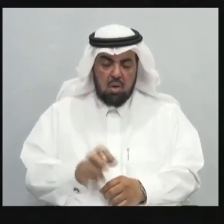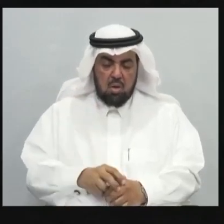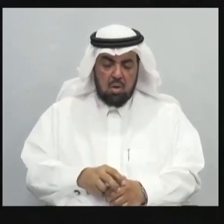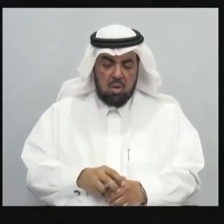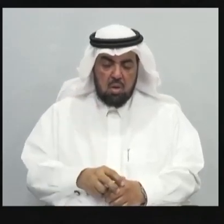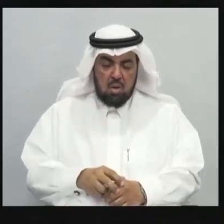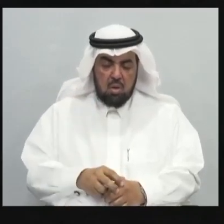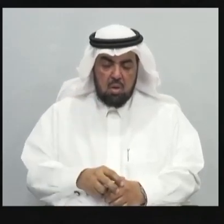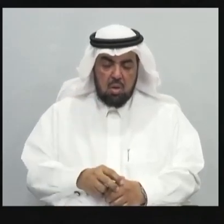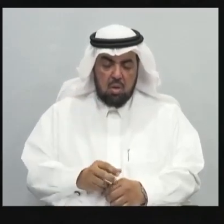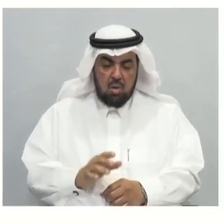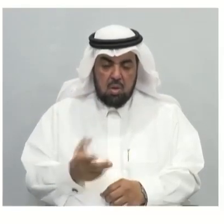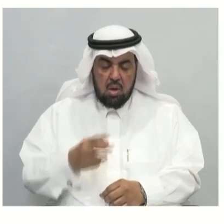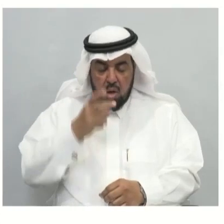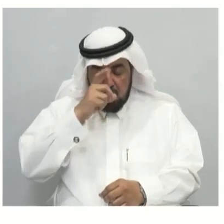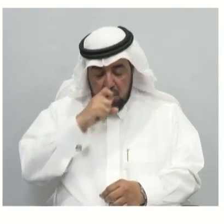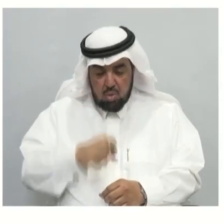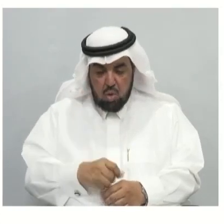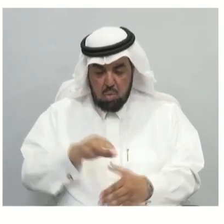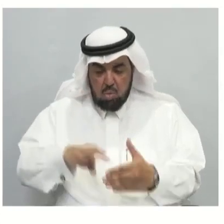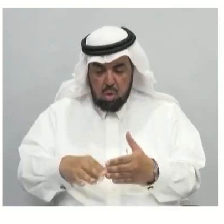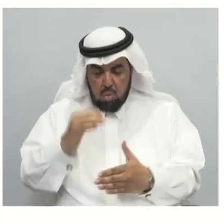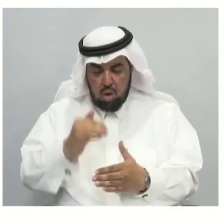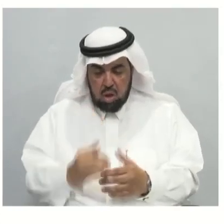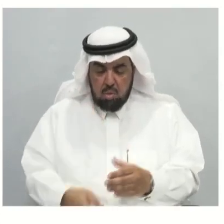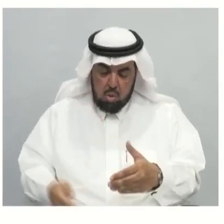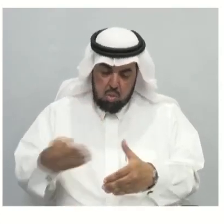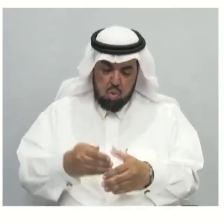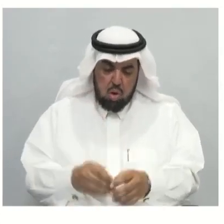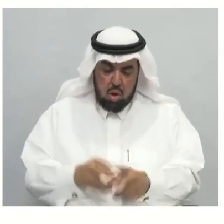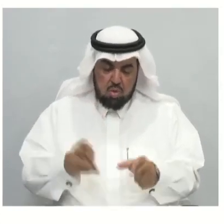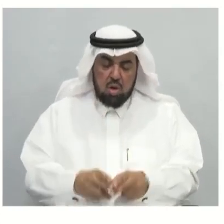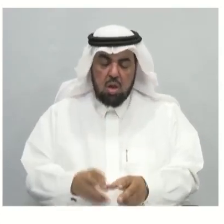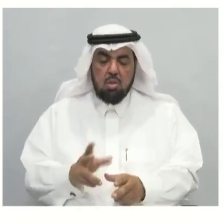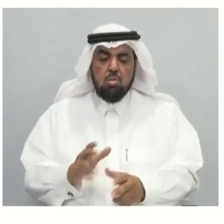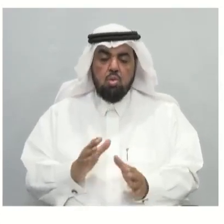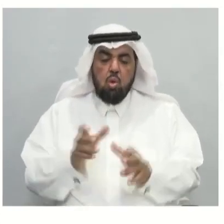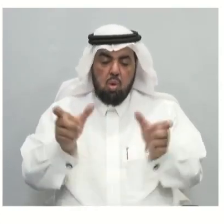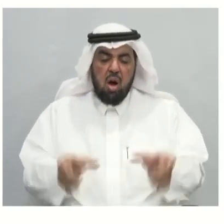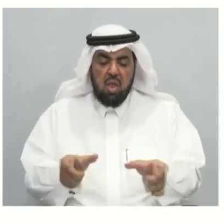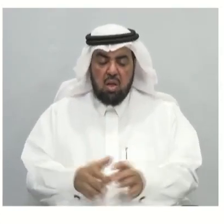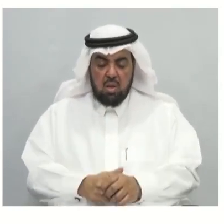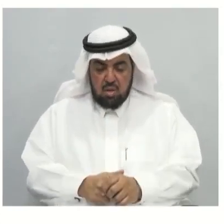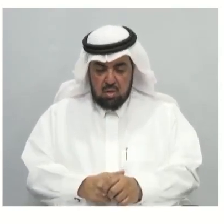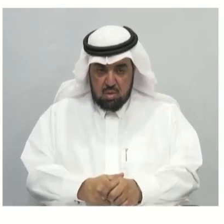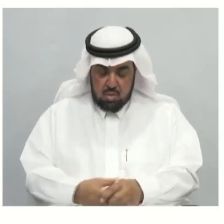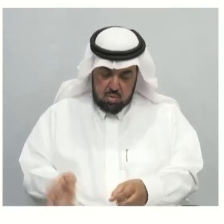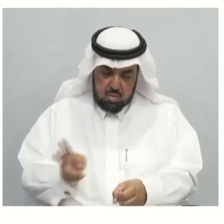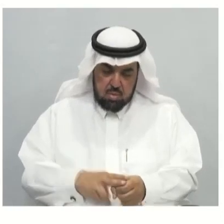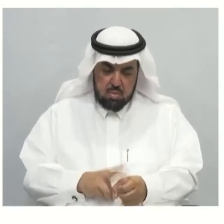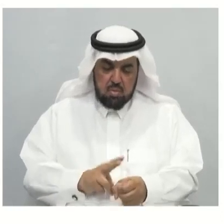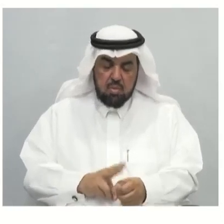ويسار بهذا الشكل يجب ان تكون مرتبه وموضوعه بشكل محاذاه ايضا التكرار